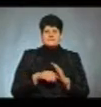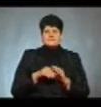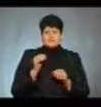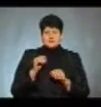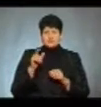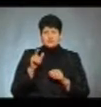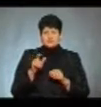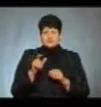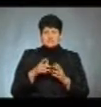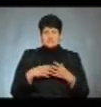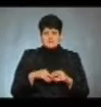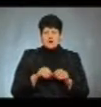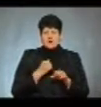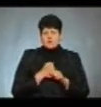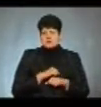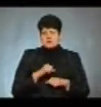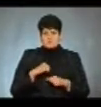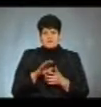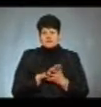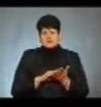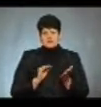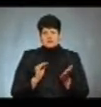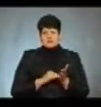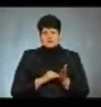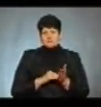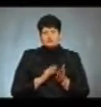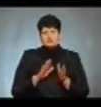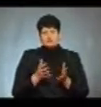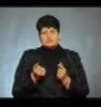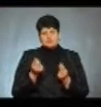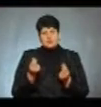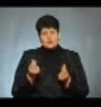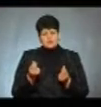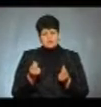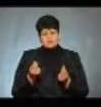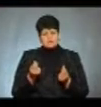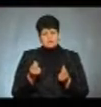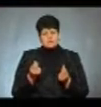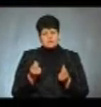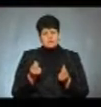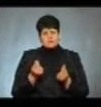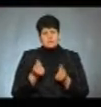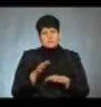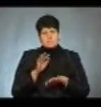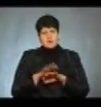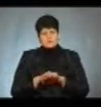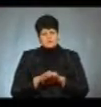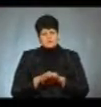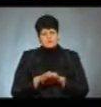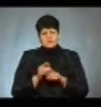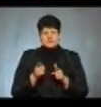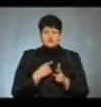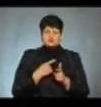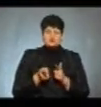людина, сім'я робить сама і в заяві вказує, чи отримувати ці кошти через уповноважені банки,